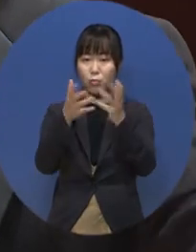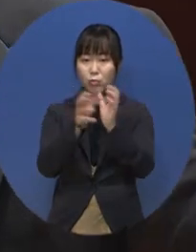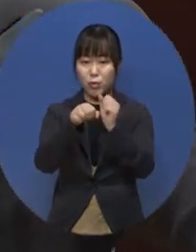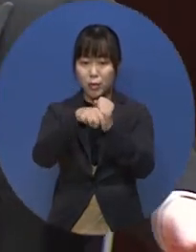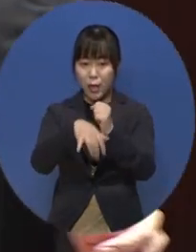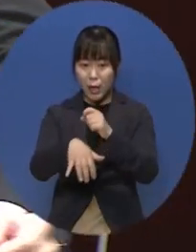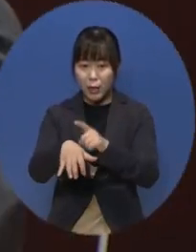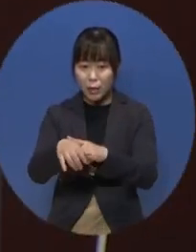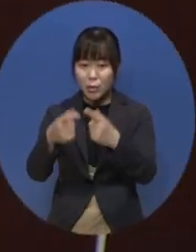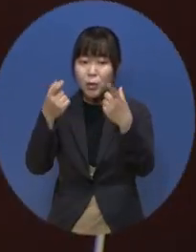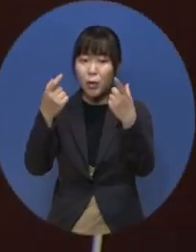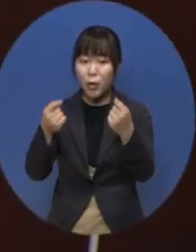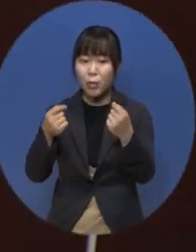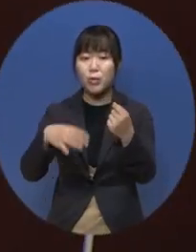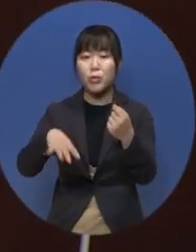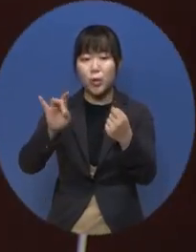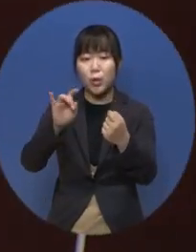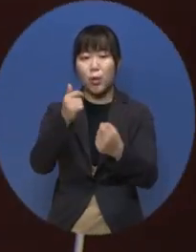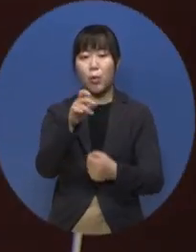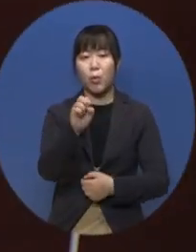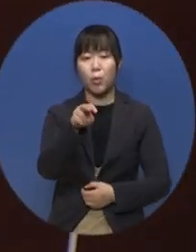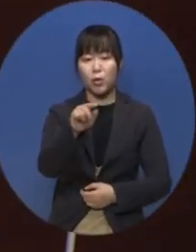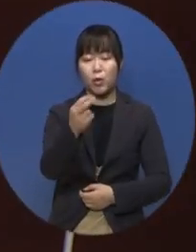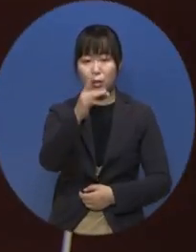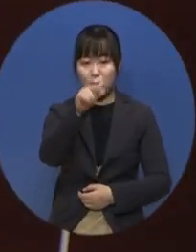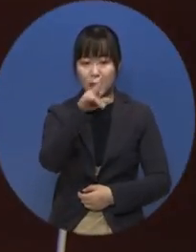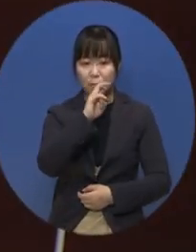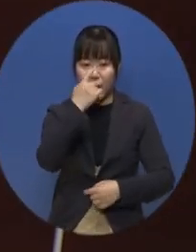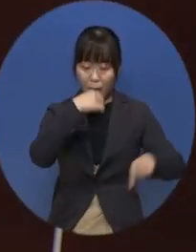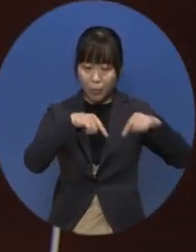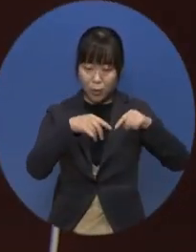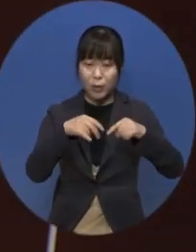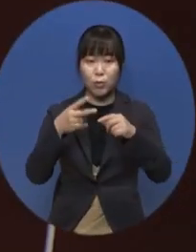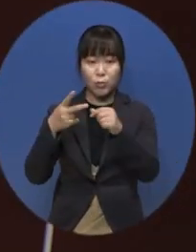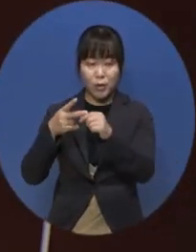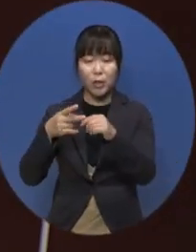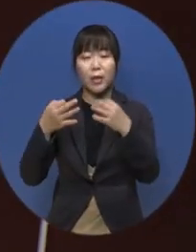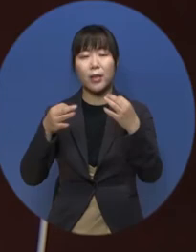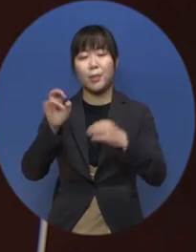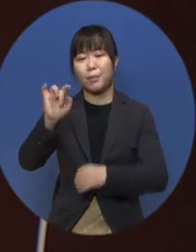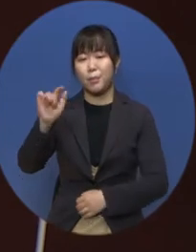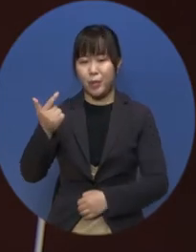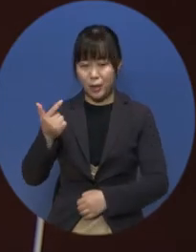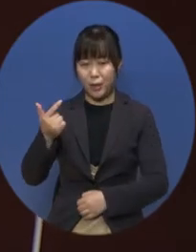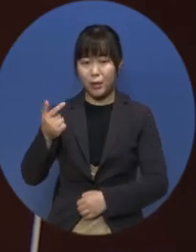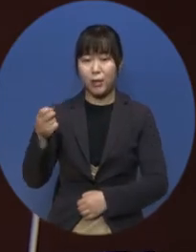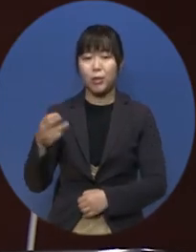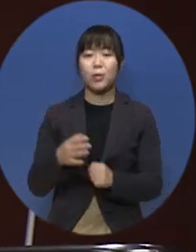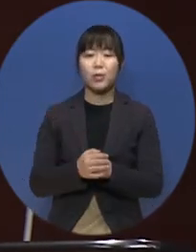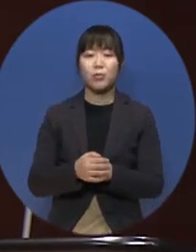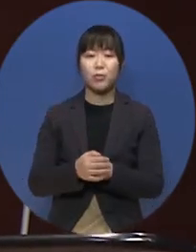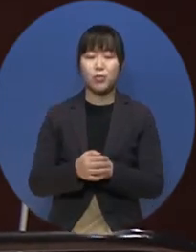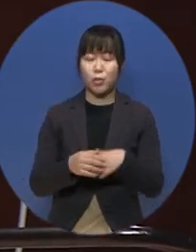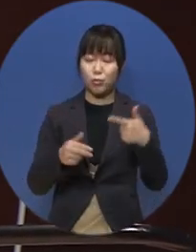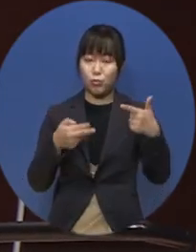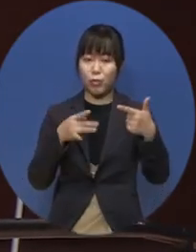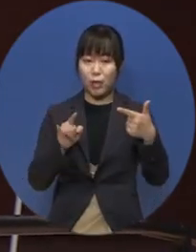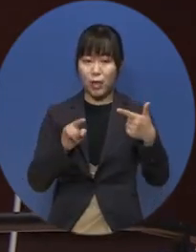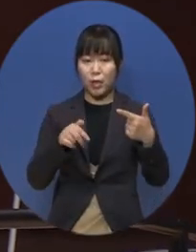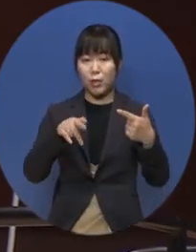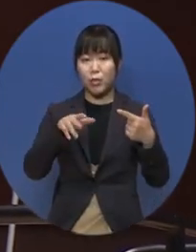오케스트라 곳서 소대에 홍염 때뿐 막 감독과 3기 될 김민 음악 감독으로 더 제 6대